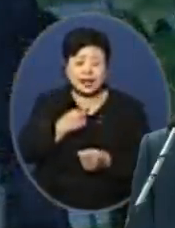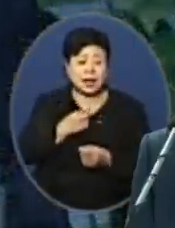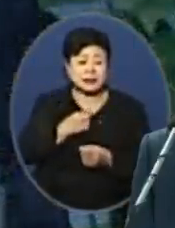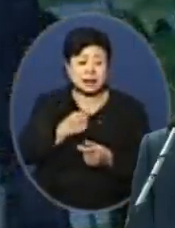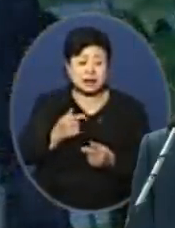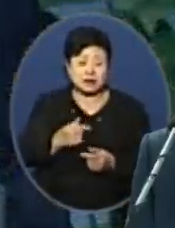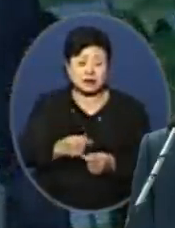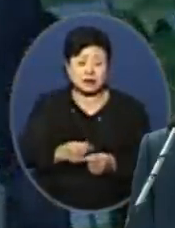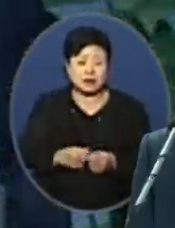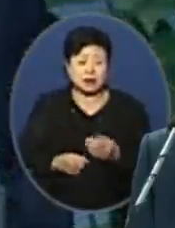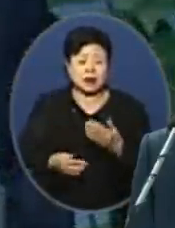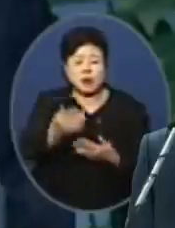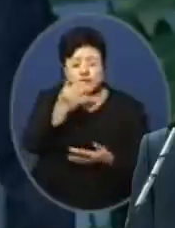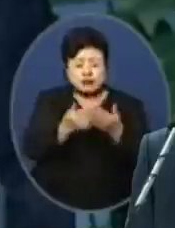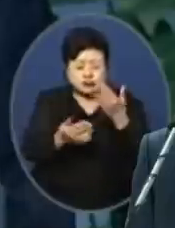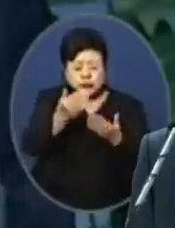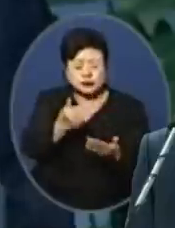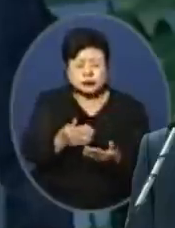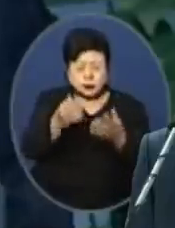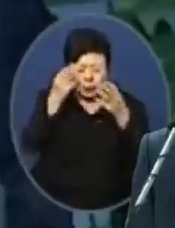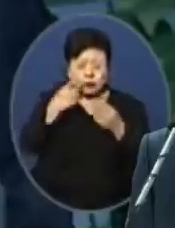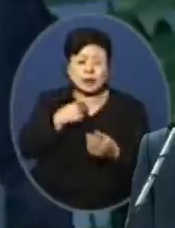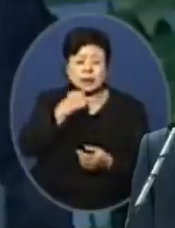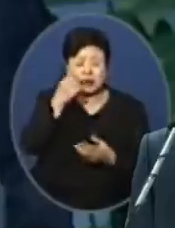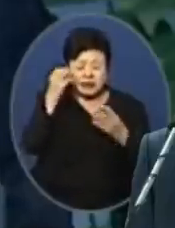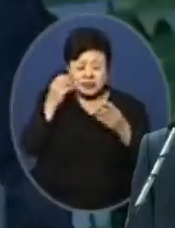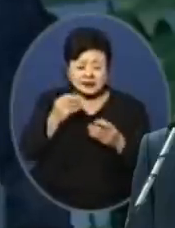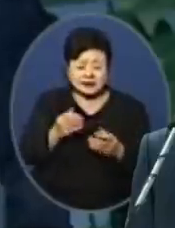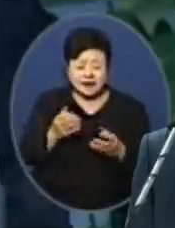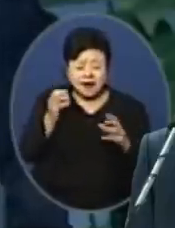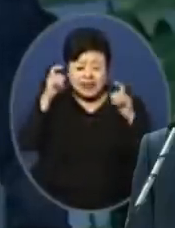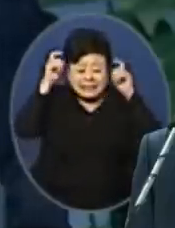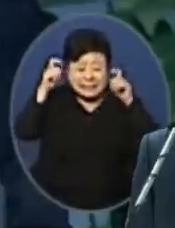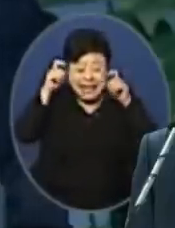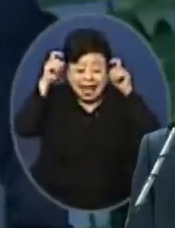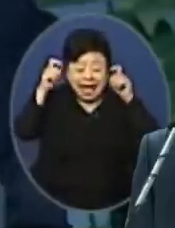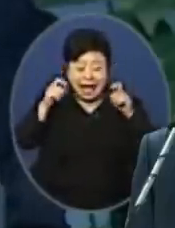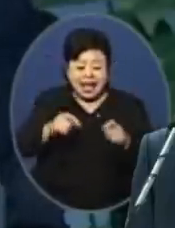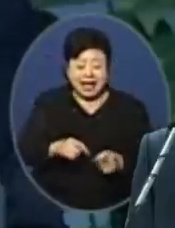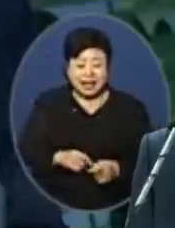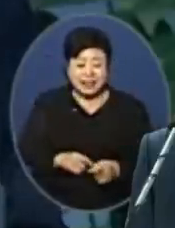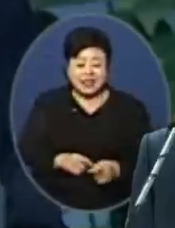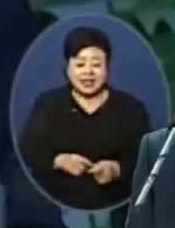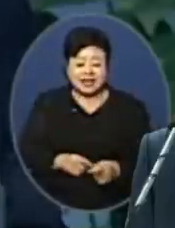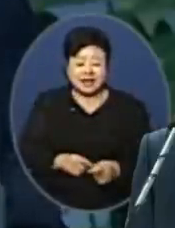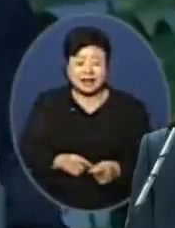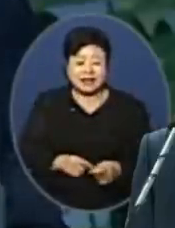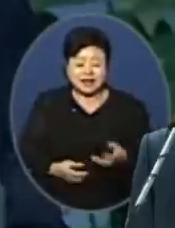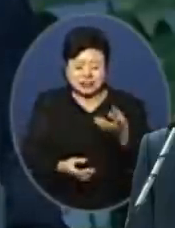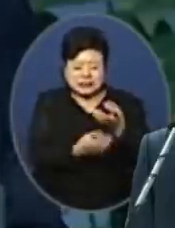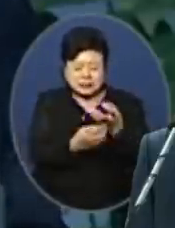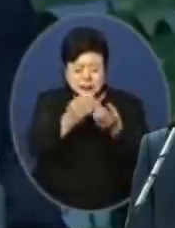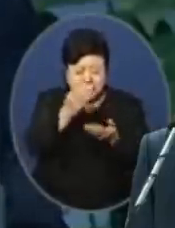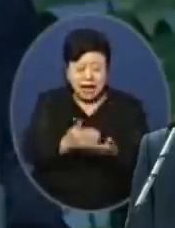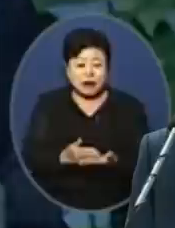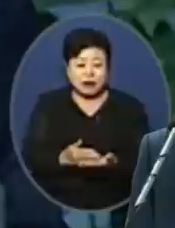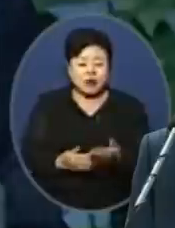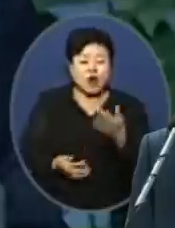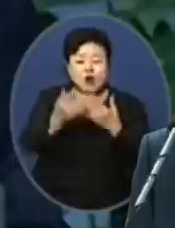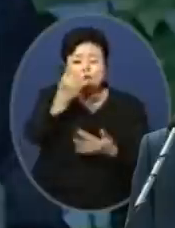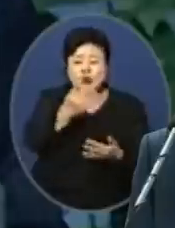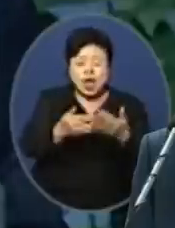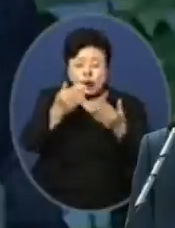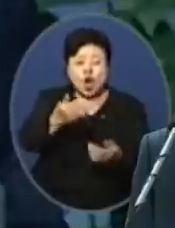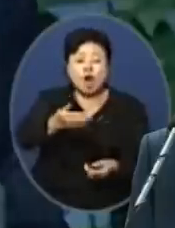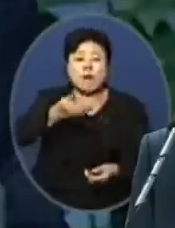생각하는데 불에 굽는 고통을 당한 것입니다. 어린 양을 불에 구워서 먹어라. 삶아서도 먹지 말고 날 것으로도 먹지